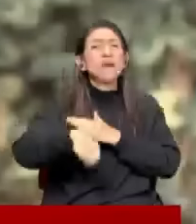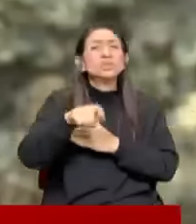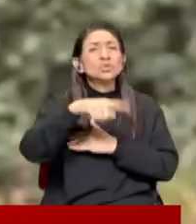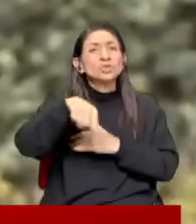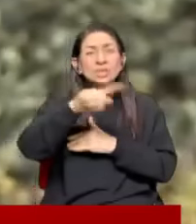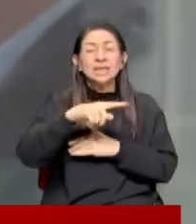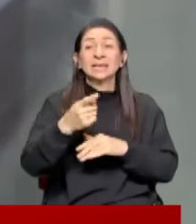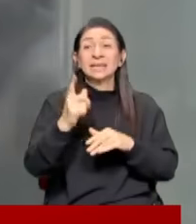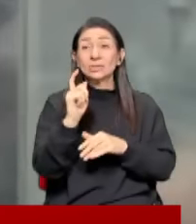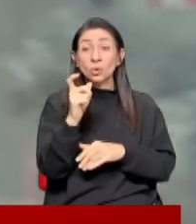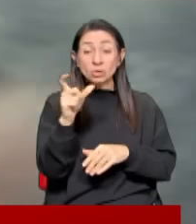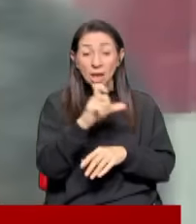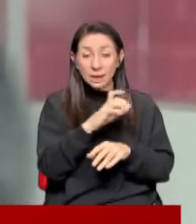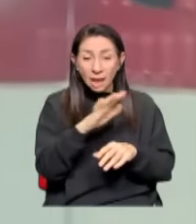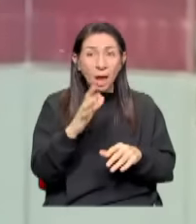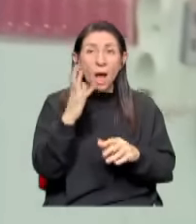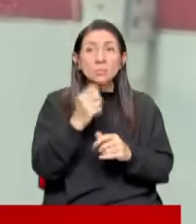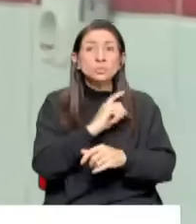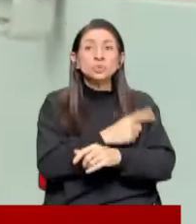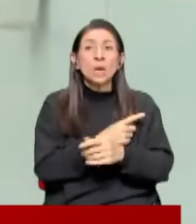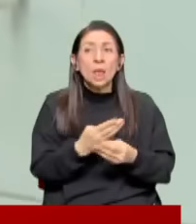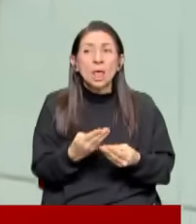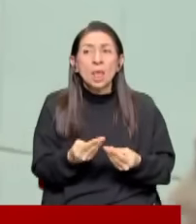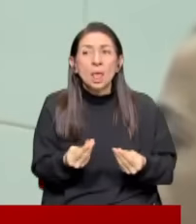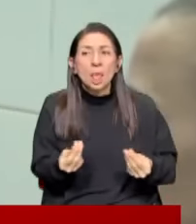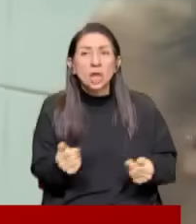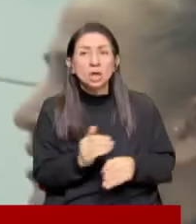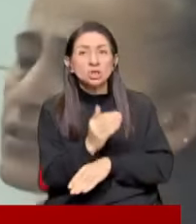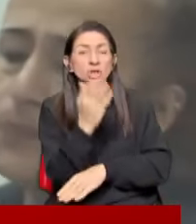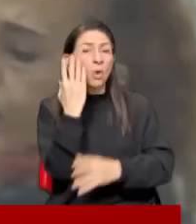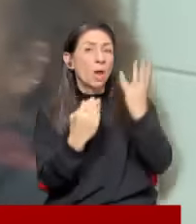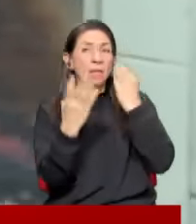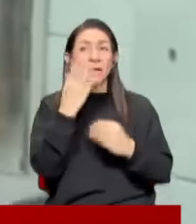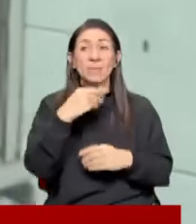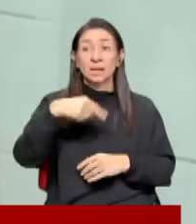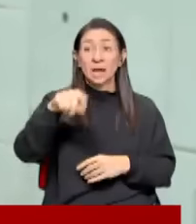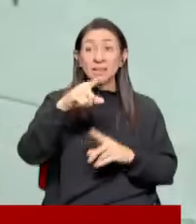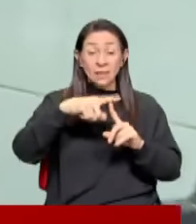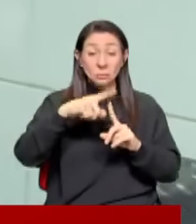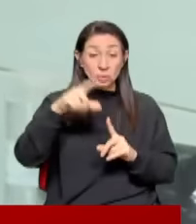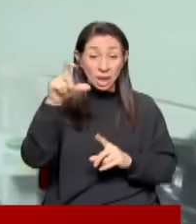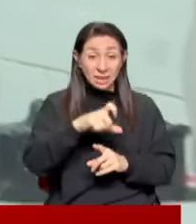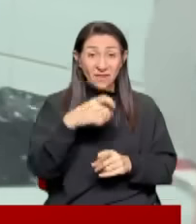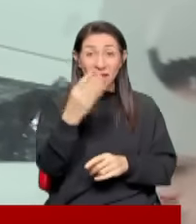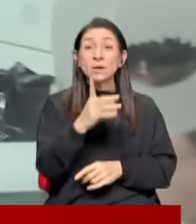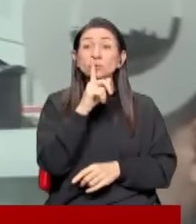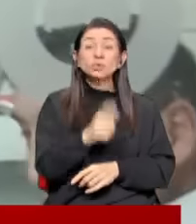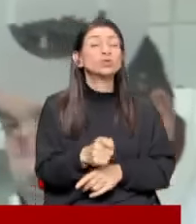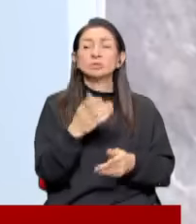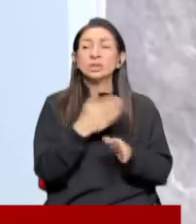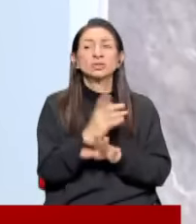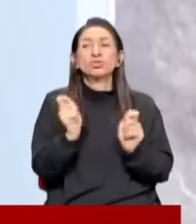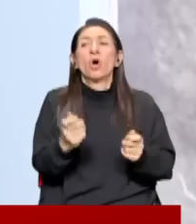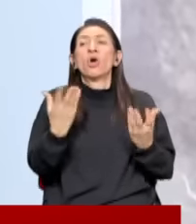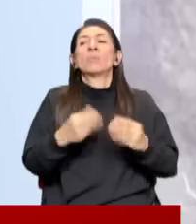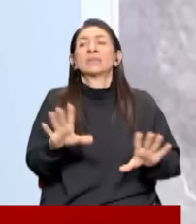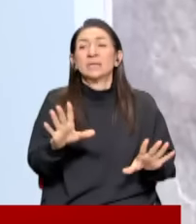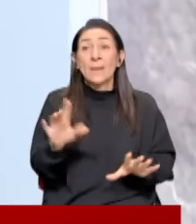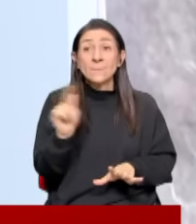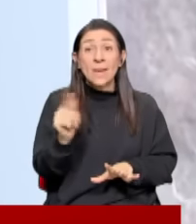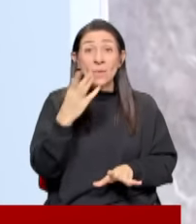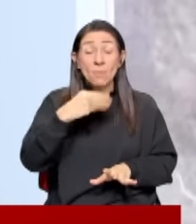maaşının geçen 9 ayda alım gücündeki erimeyi yaşayarak öğrendi emekliler. Temmuz ayında verilen sözlerin gerçekleşmediğini de,